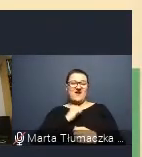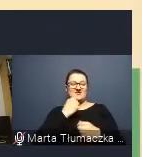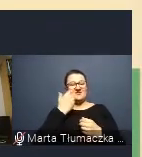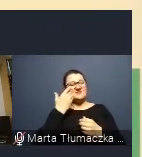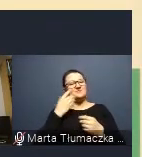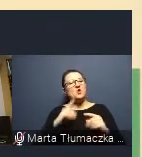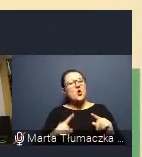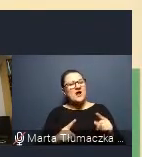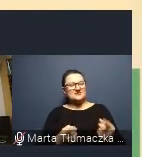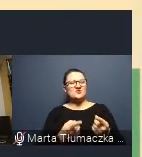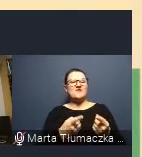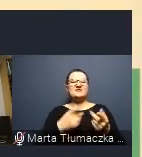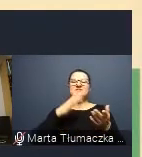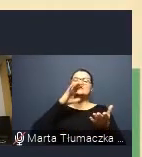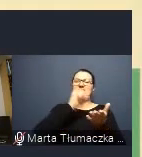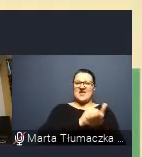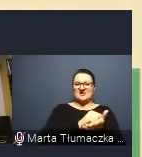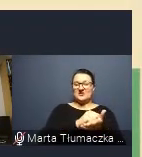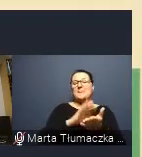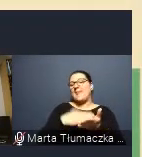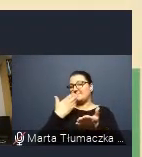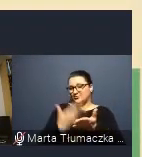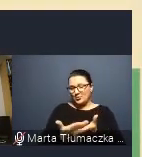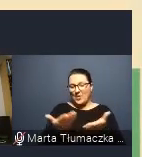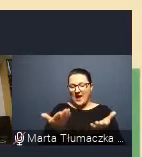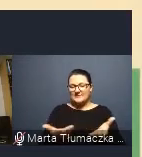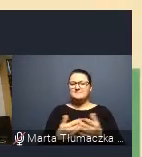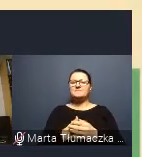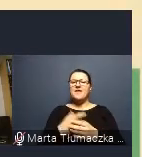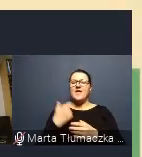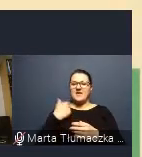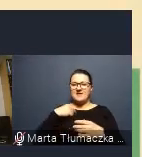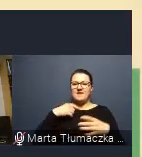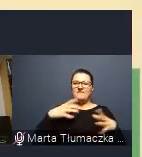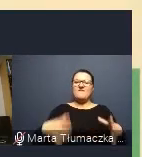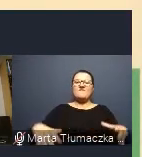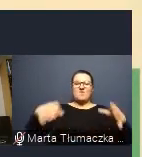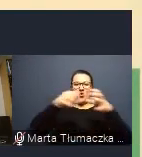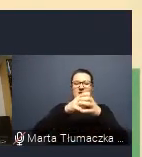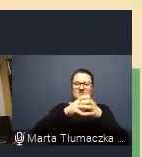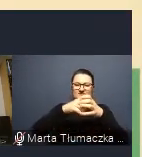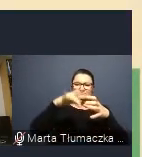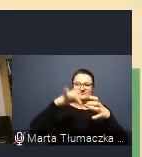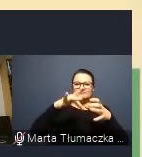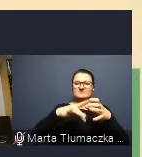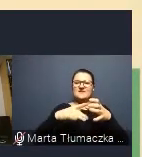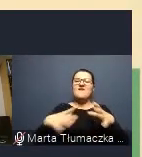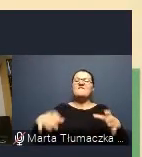organizować dzieciom zajęcia w ten sposób, że chowałam rzeczy do worka, na marginesie do woreczka po